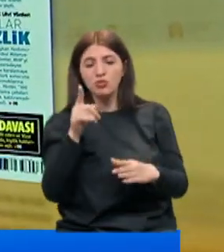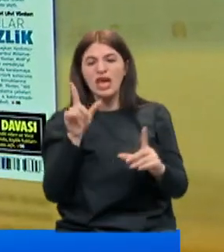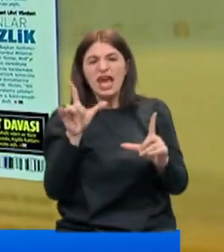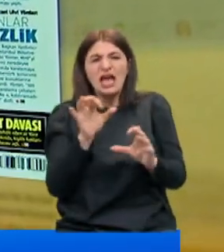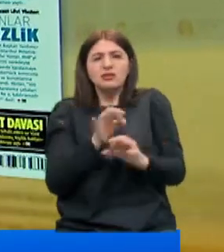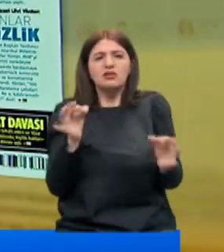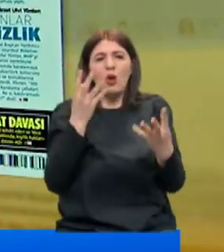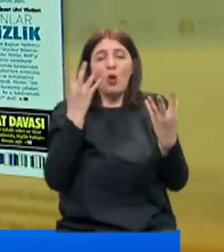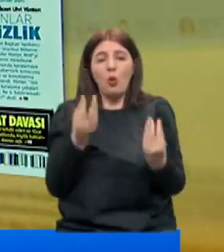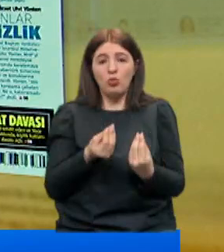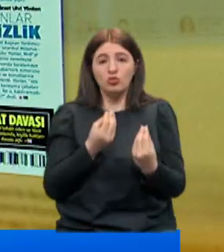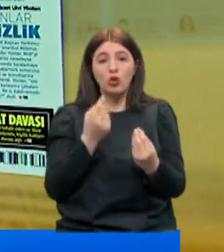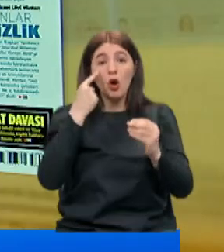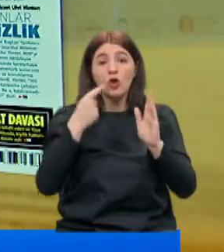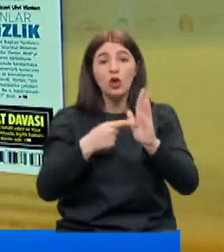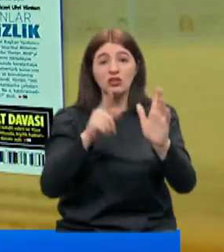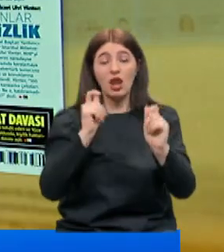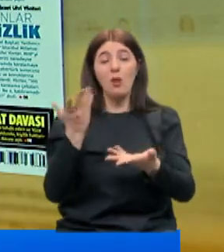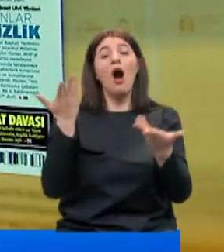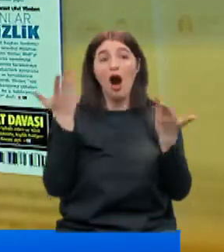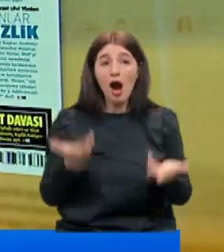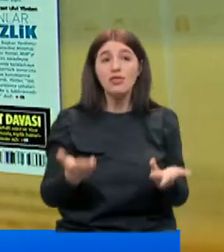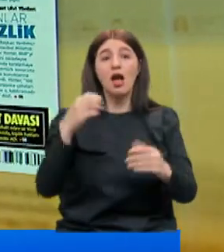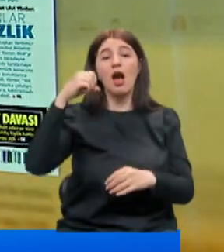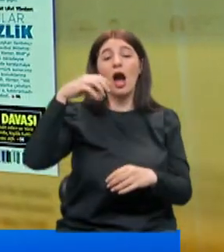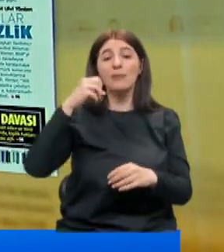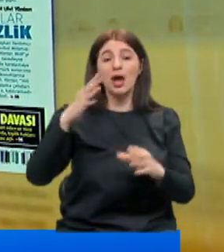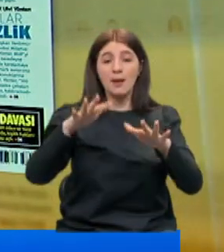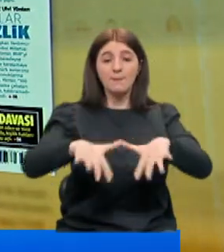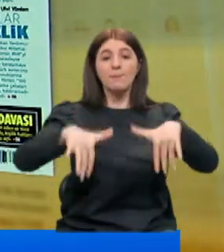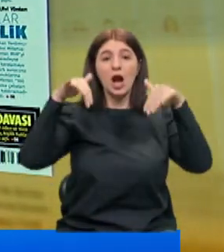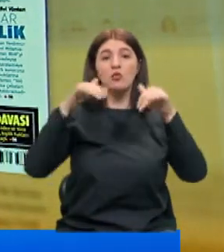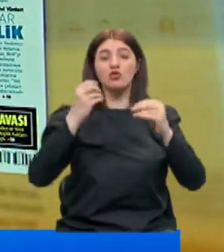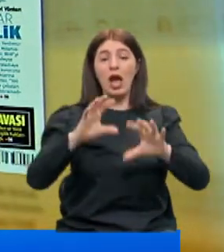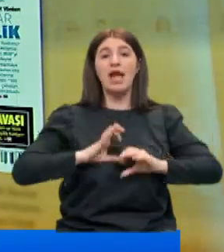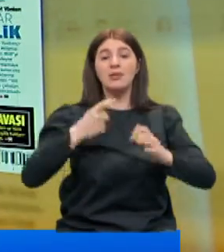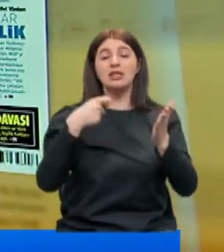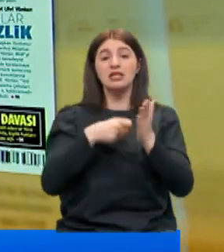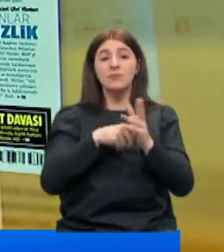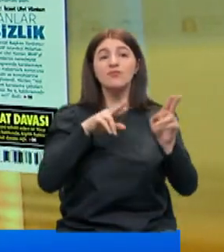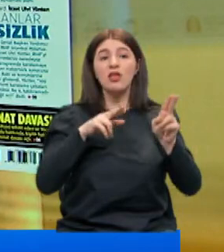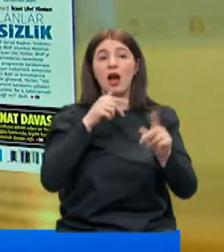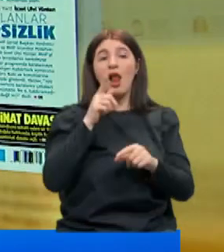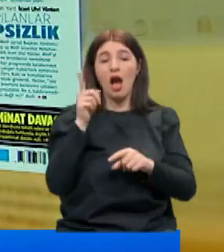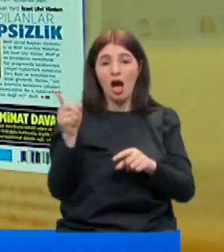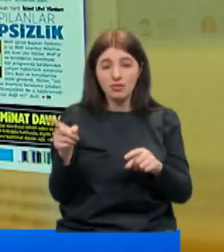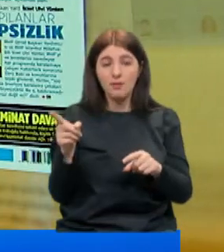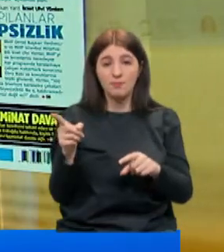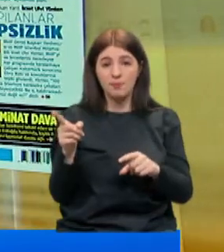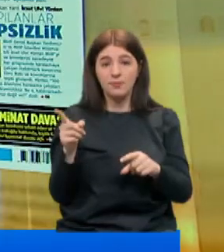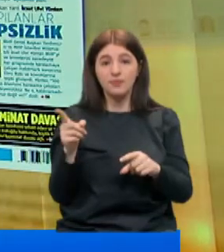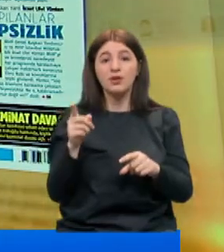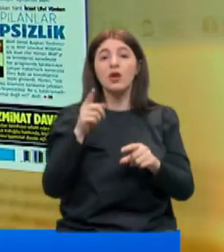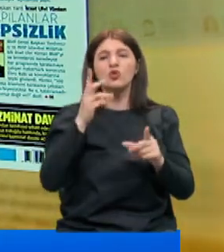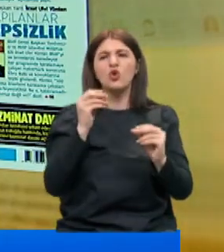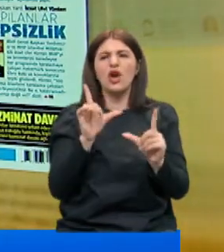gereksizliği ne işaret ediyorlar Hatta AK Parti'nin parlamentodaki Etkin ismi Çanakkaleli Bülent Turan da